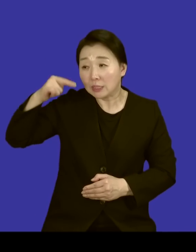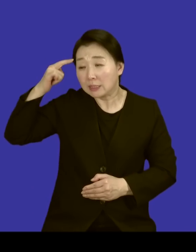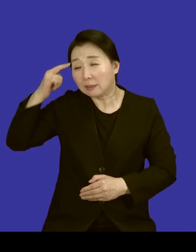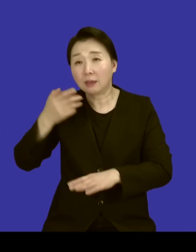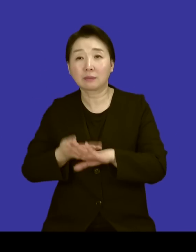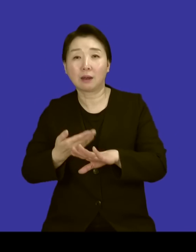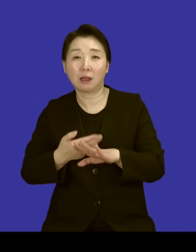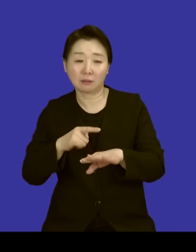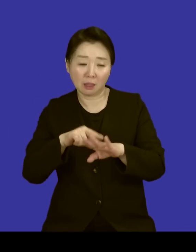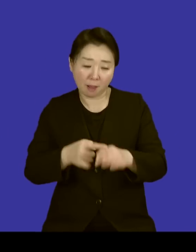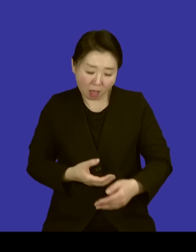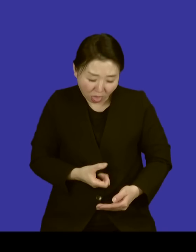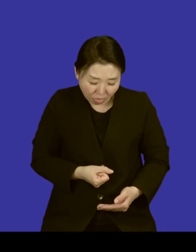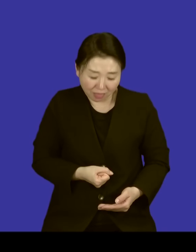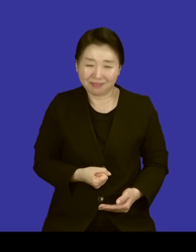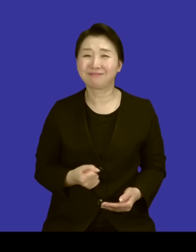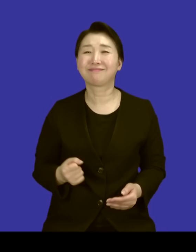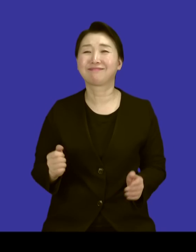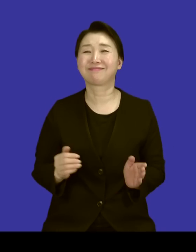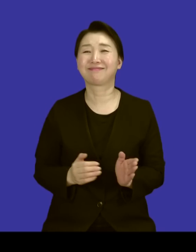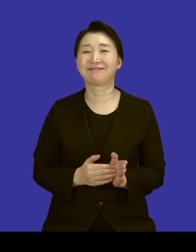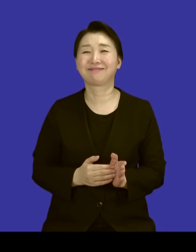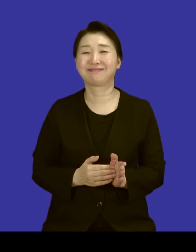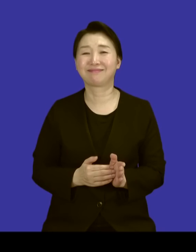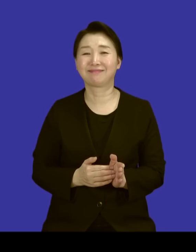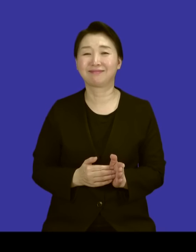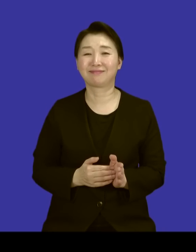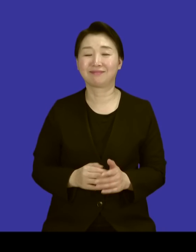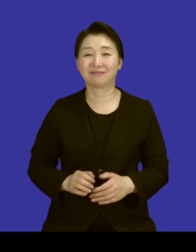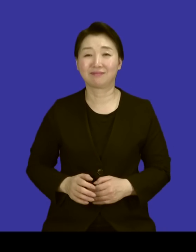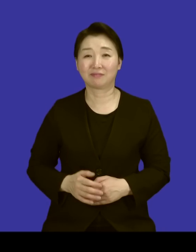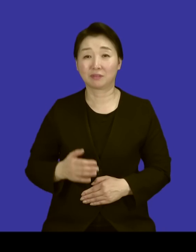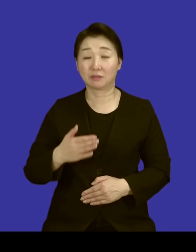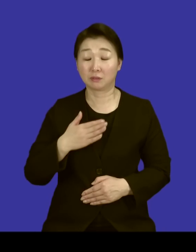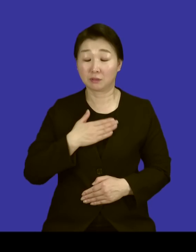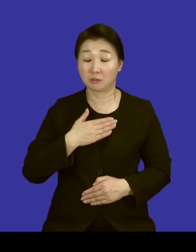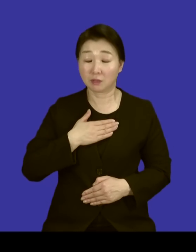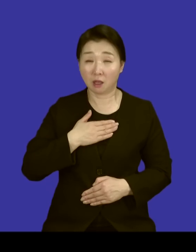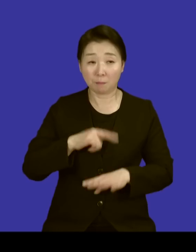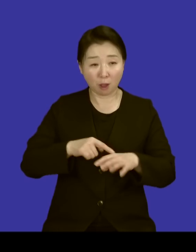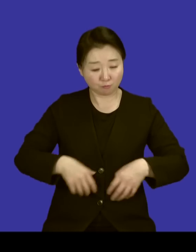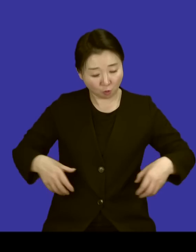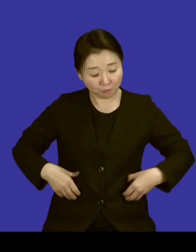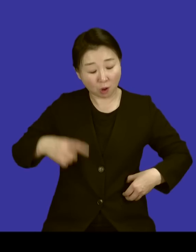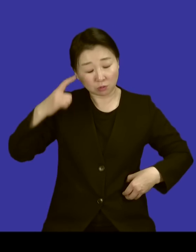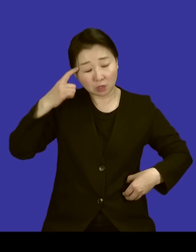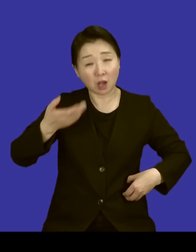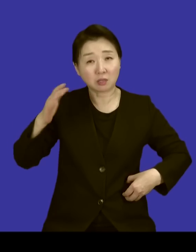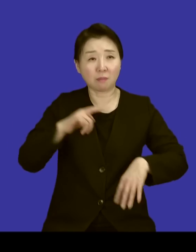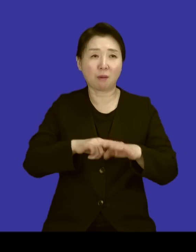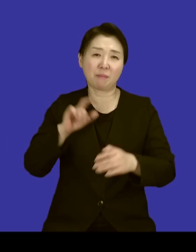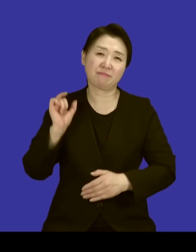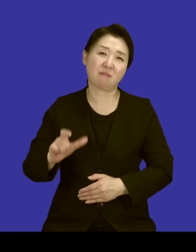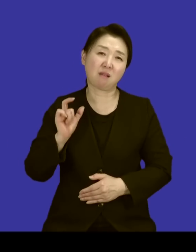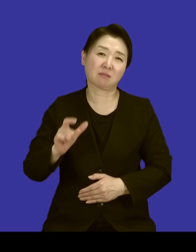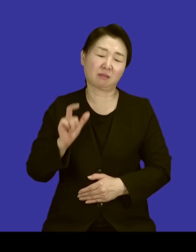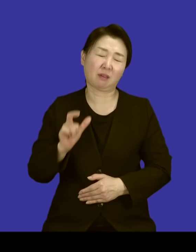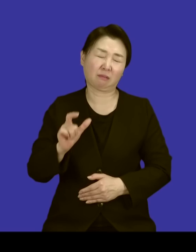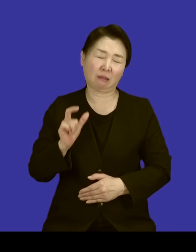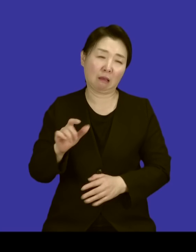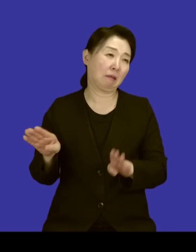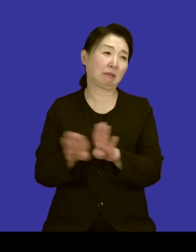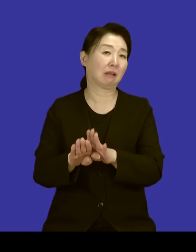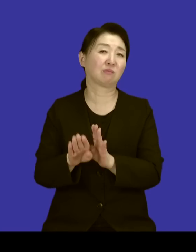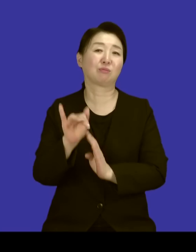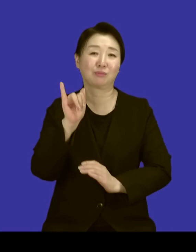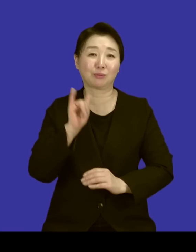너무 좁아지는 걸 느꼈고 네. 내가 그렇게 풍요롭게 느끼던 것들이 마음이 딱딱하게 굳는 것들을 경험을